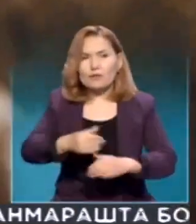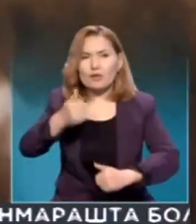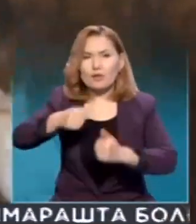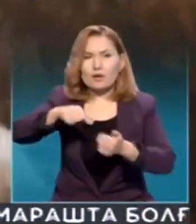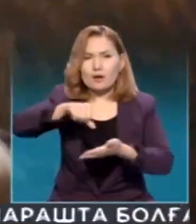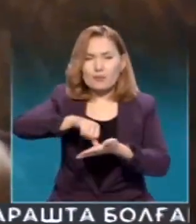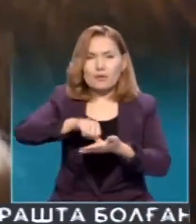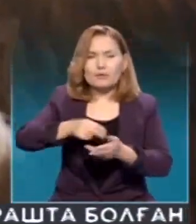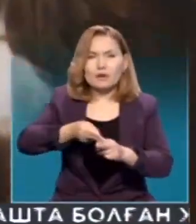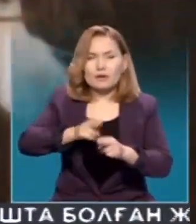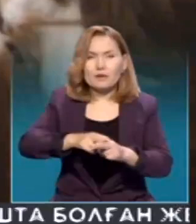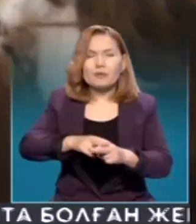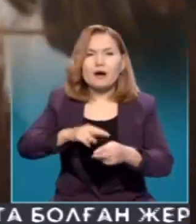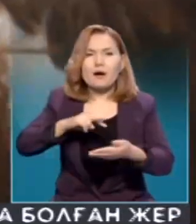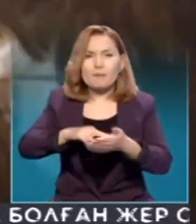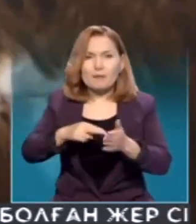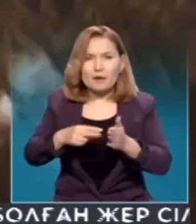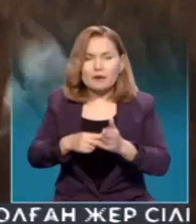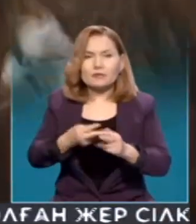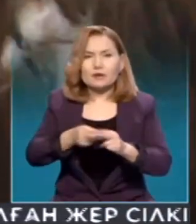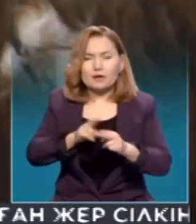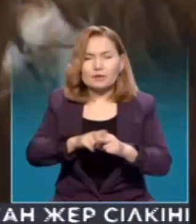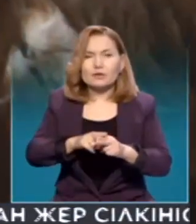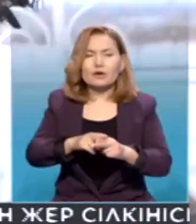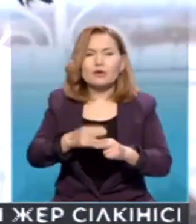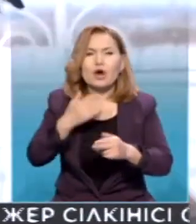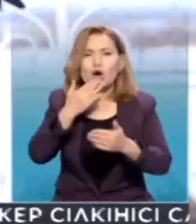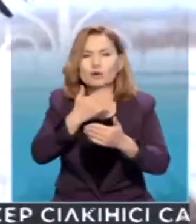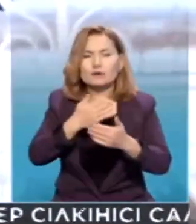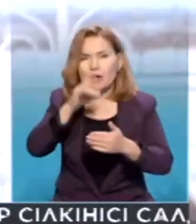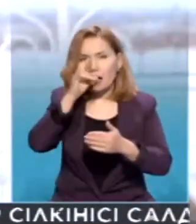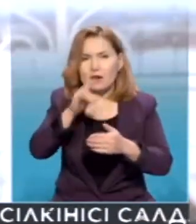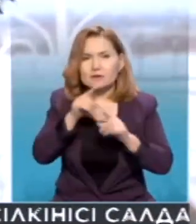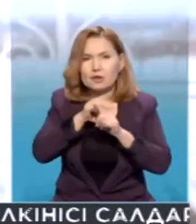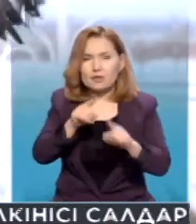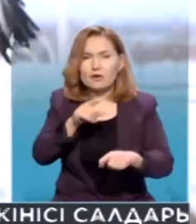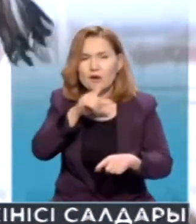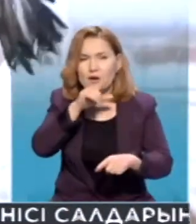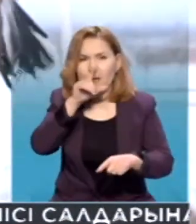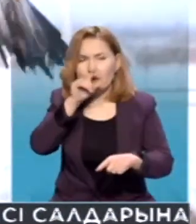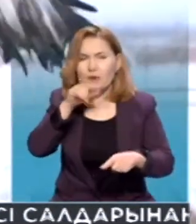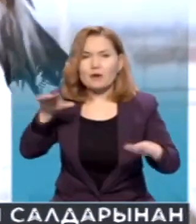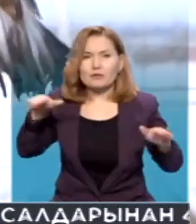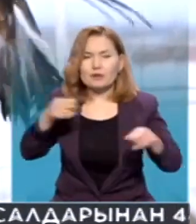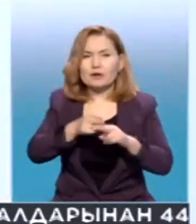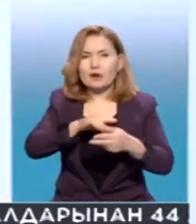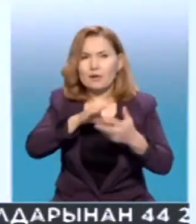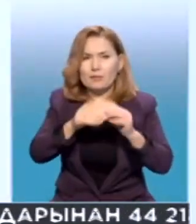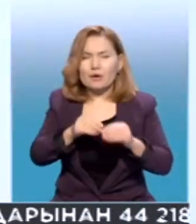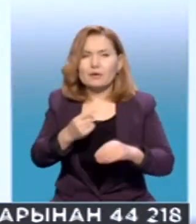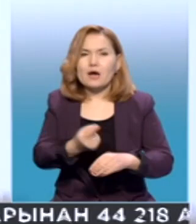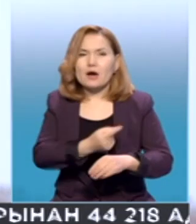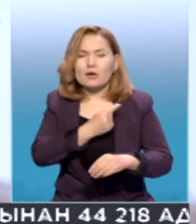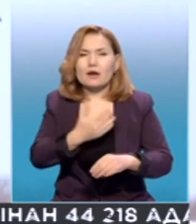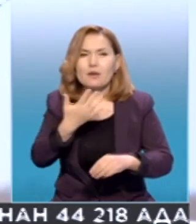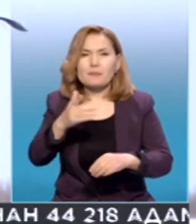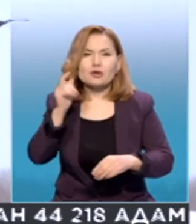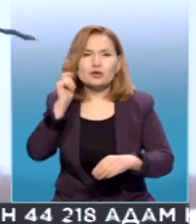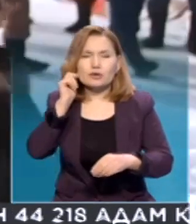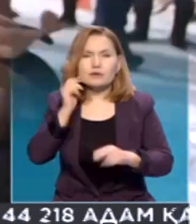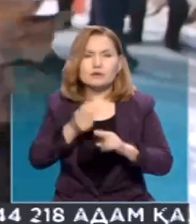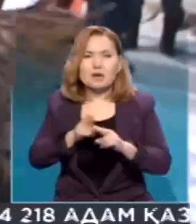қосылды. Мақсатым жүлде алу емес, ұлттық құндылықты насихаттау дейді. Ақсынқары 5 жаста Балапан күнде Тарбағатай тауынан